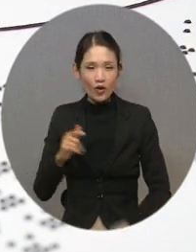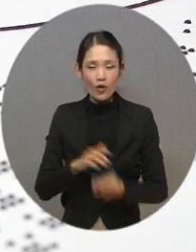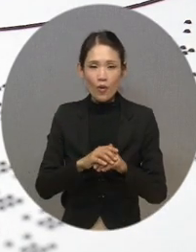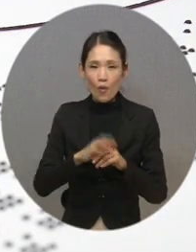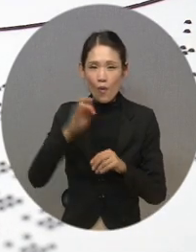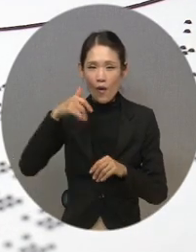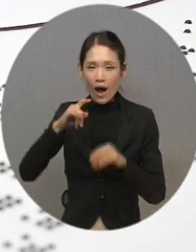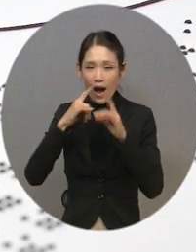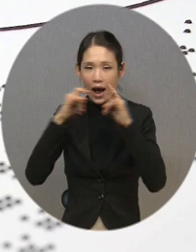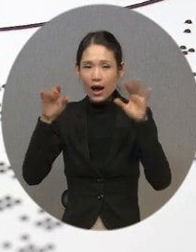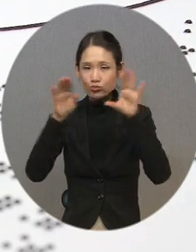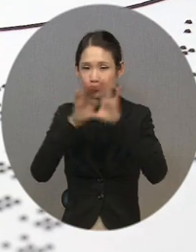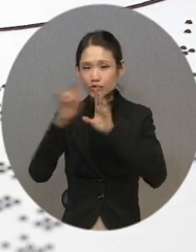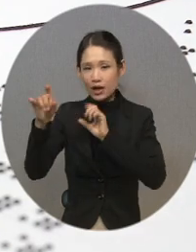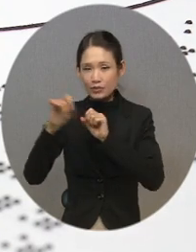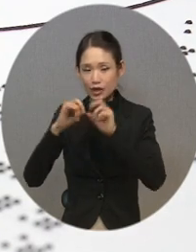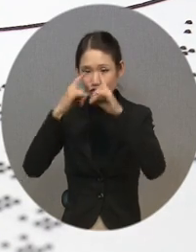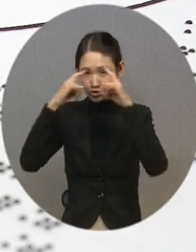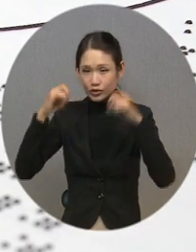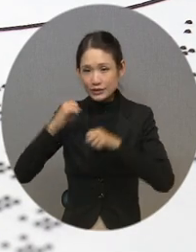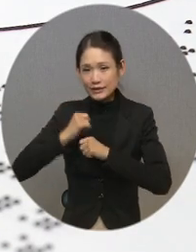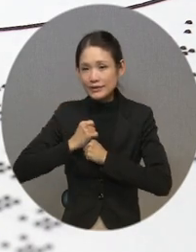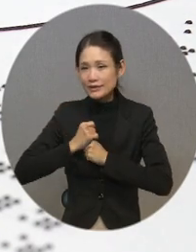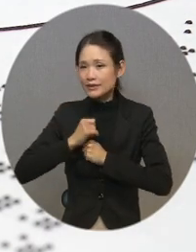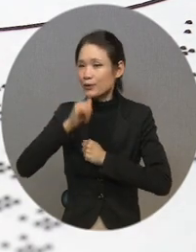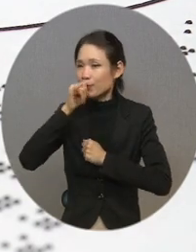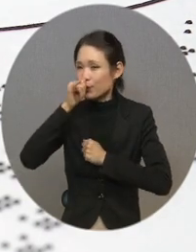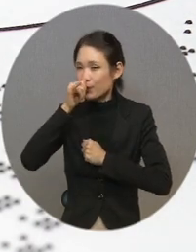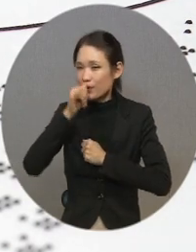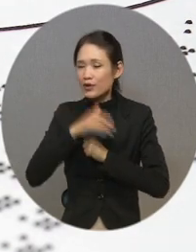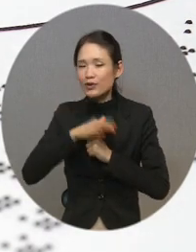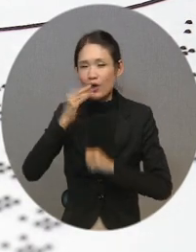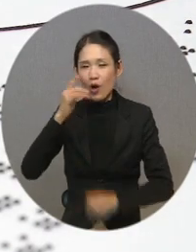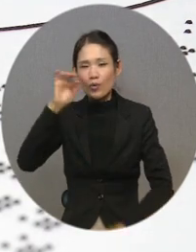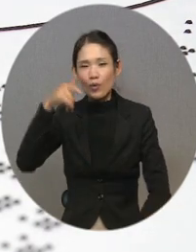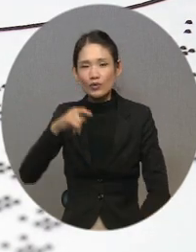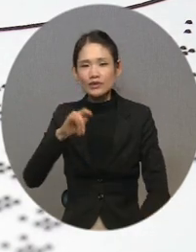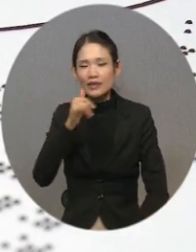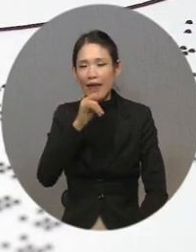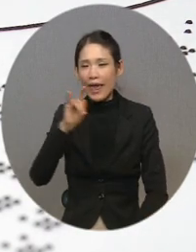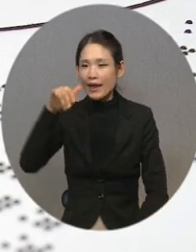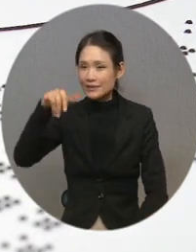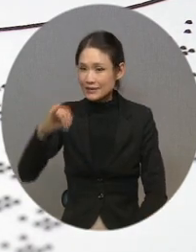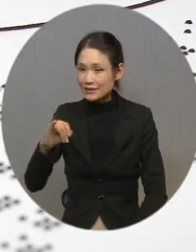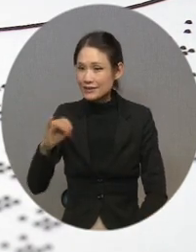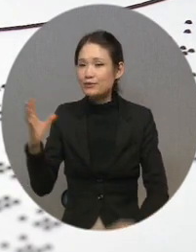광화문 앞에서 궁궐을 지키고 있는 경복궁의 해치를 포함하고 있습니다.